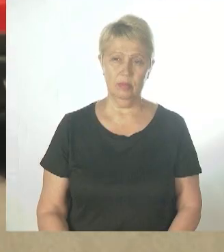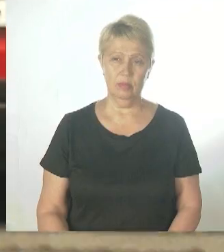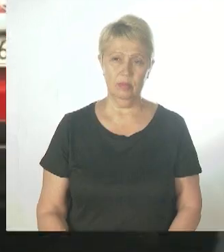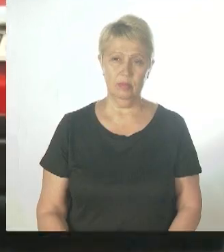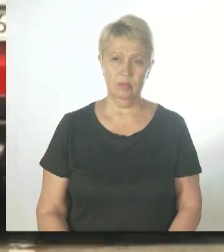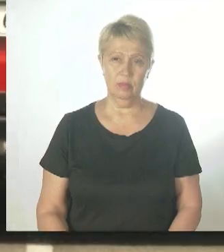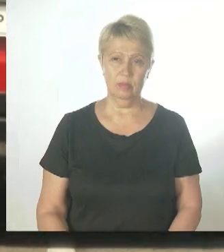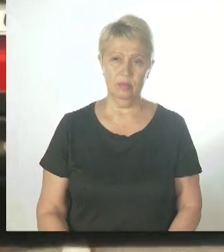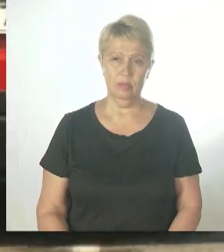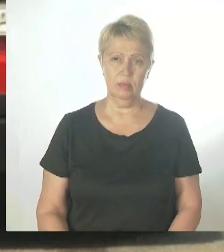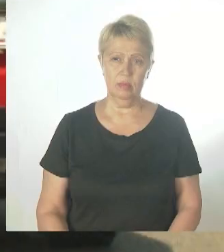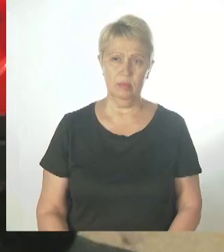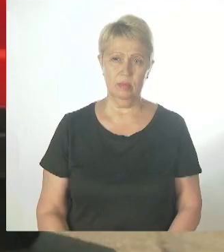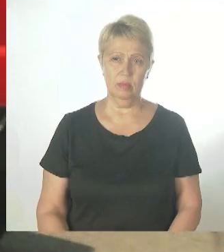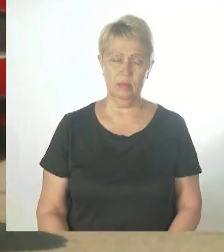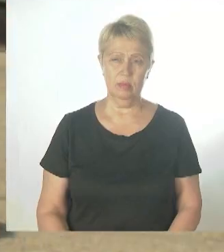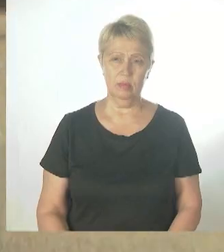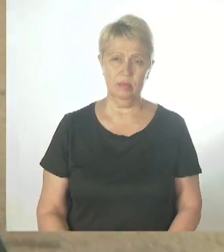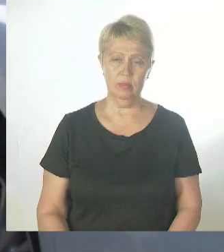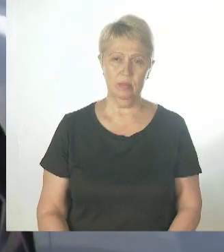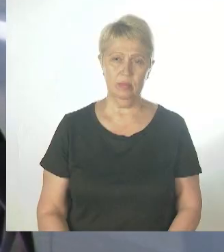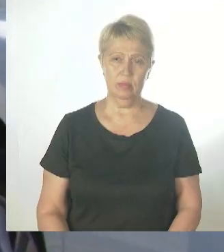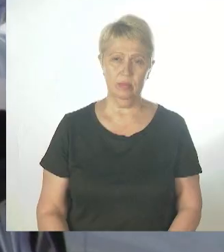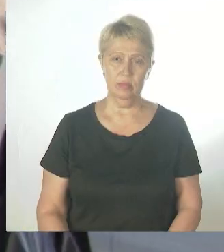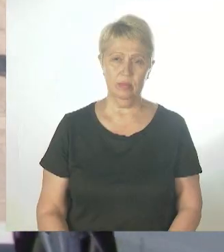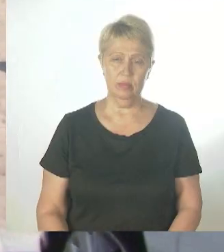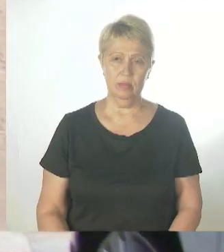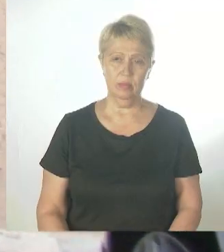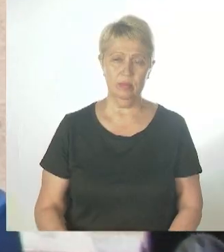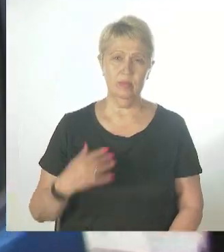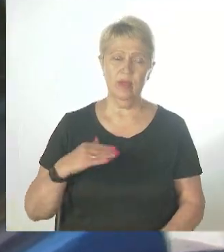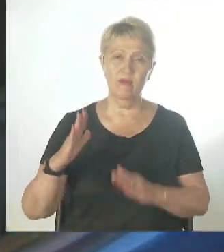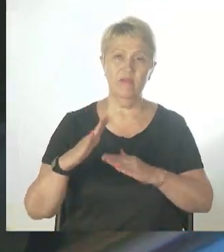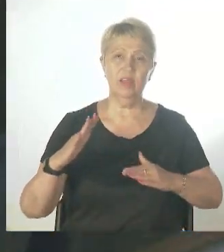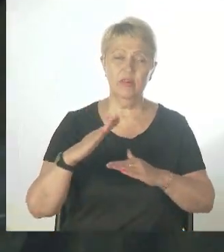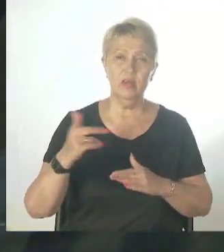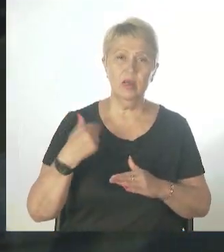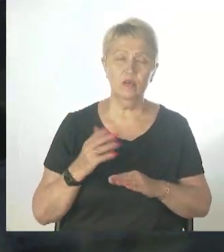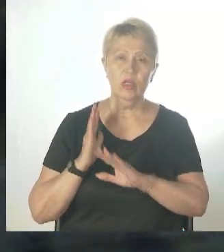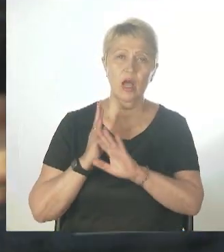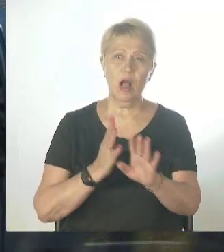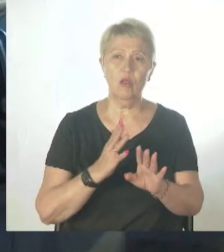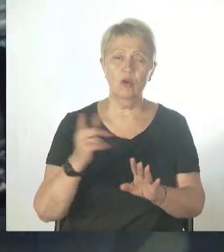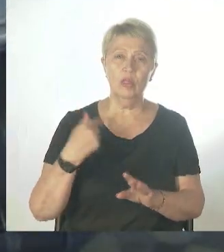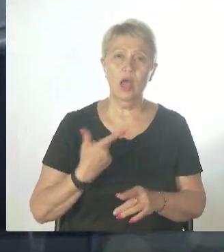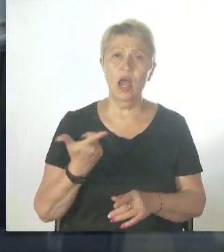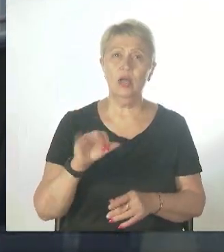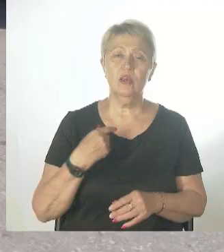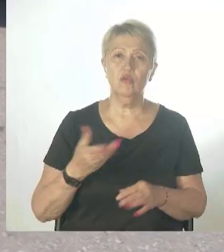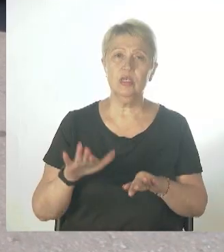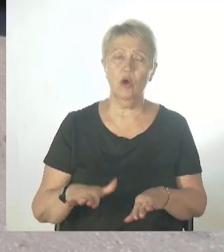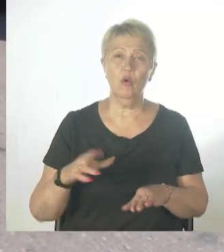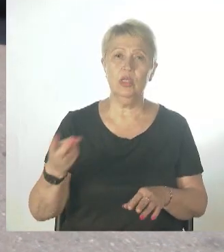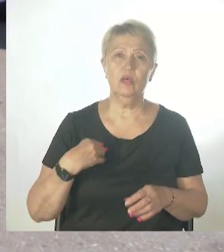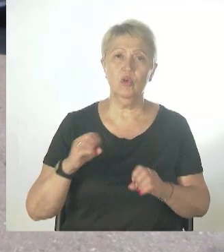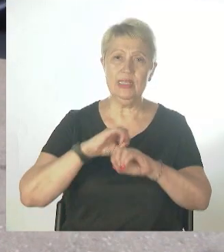душ наших. Во главе колонны машина, в которой находится святыня. В ней в течение всего